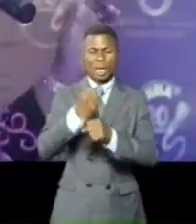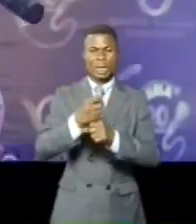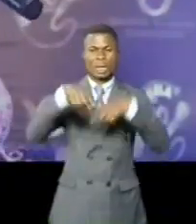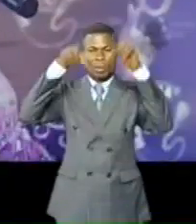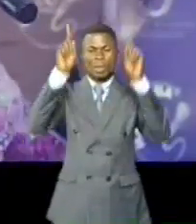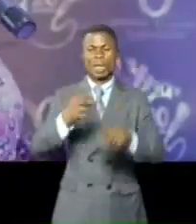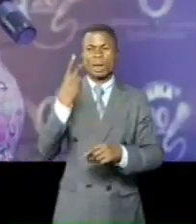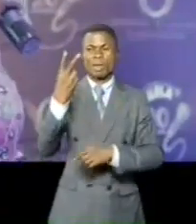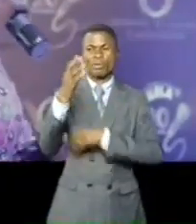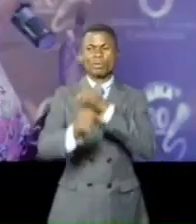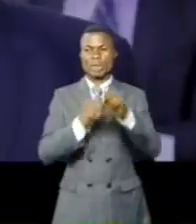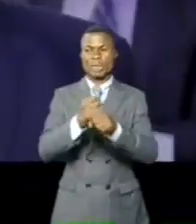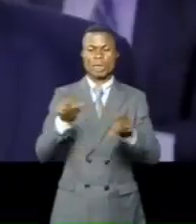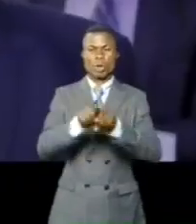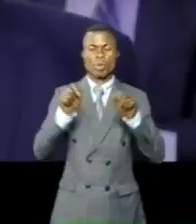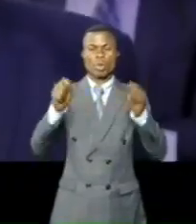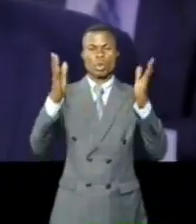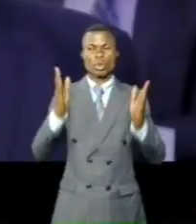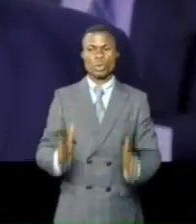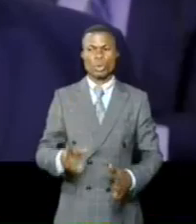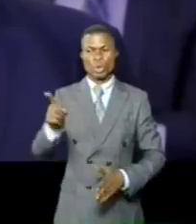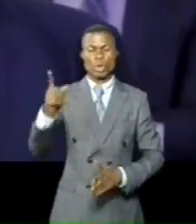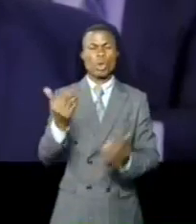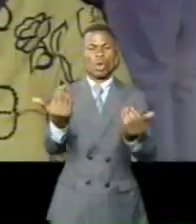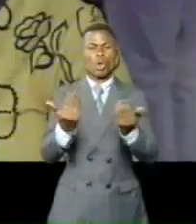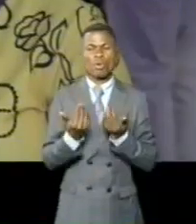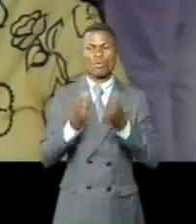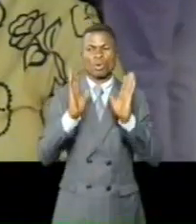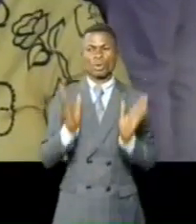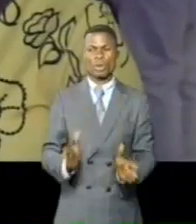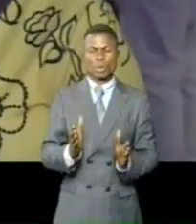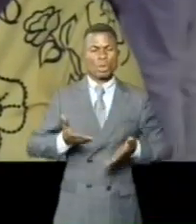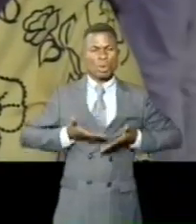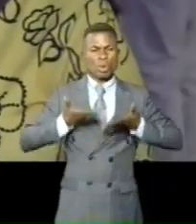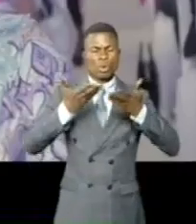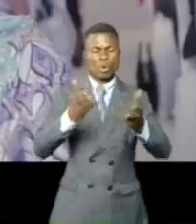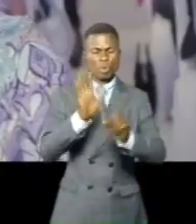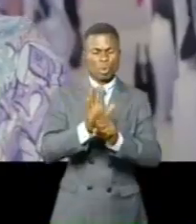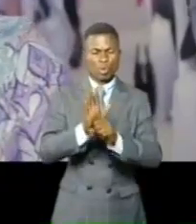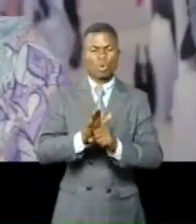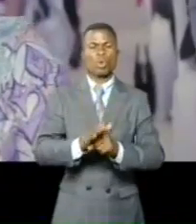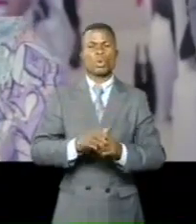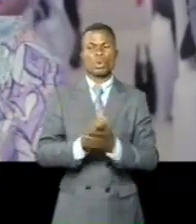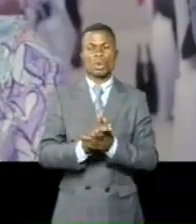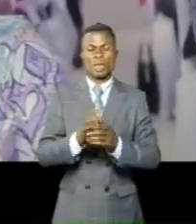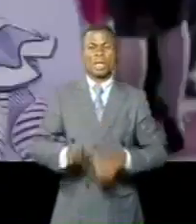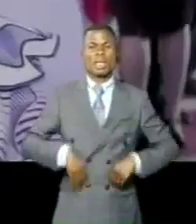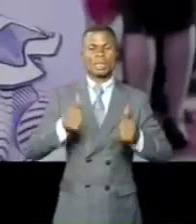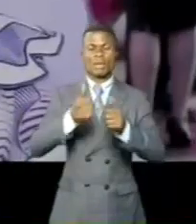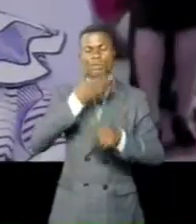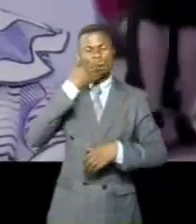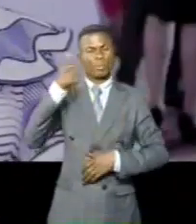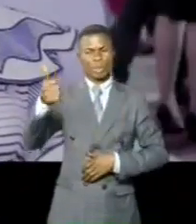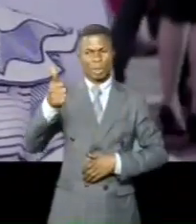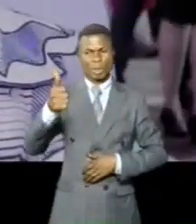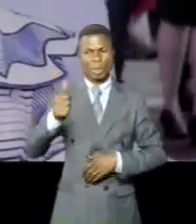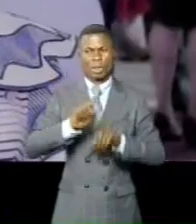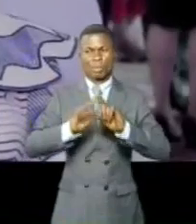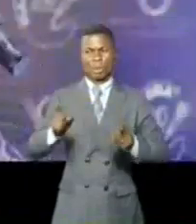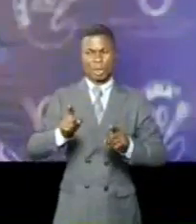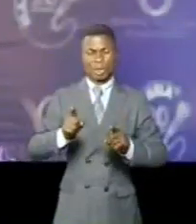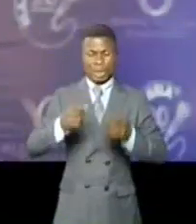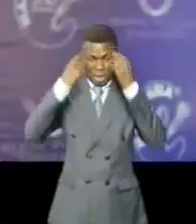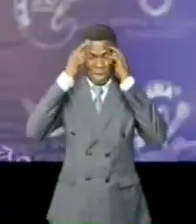journaliste. C'est une femme forte. Elle était volontaire et a consenti des sacrifices. Son parcours est élogieux. Mais en plus de